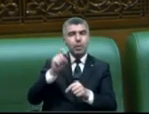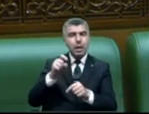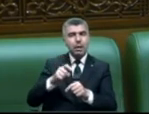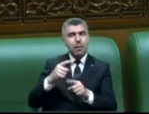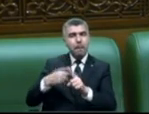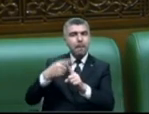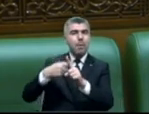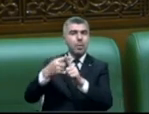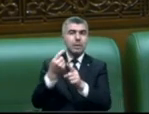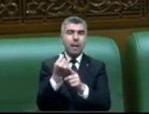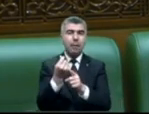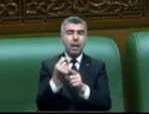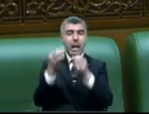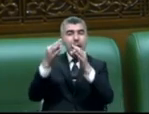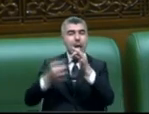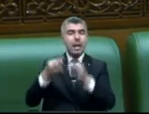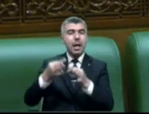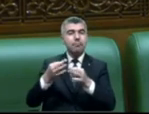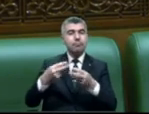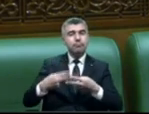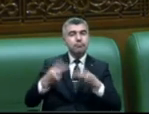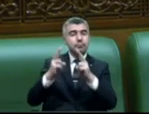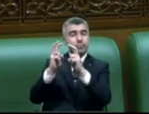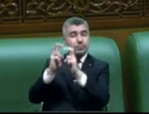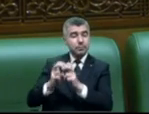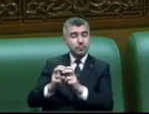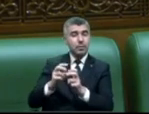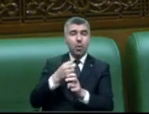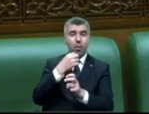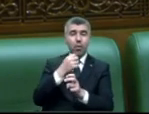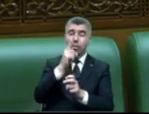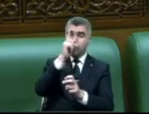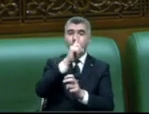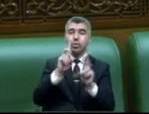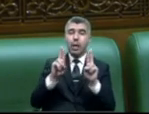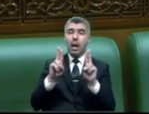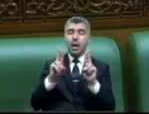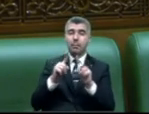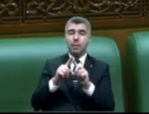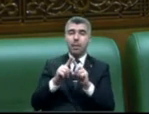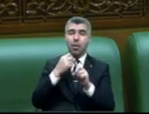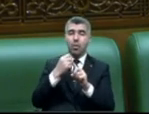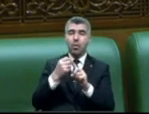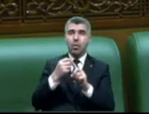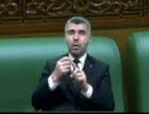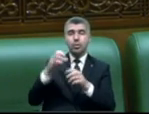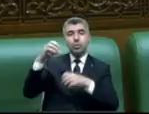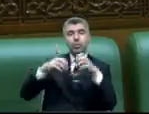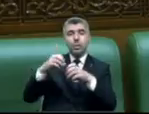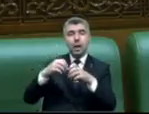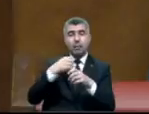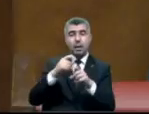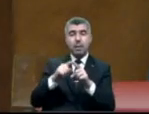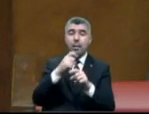إشكاليات الخصاص في مادة الحليب ببلادنا، نطلب الله أننا يكون المطار، وإلا راه الحليب راه المغاربة غادي يشربوه ب 15 درهم